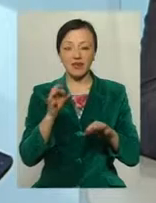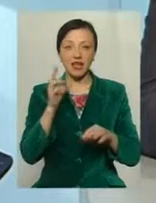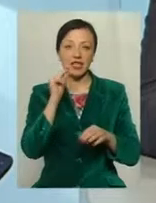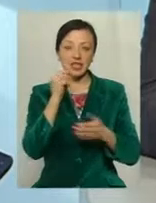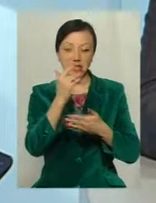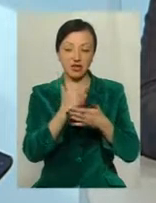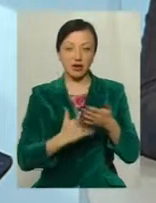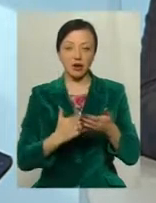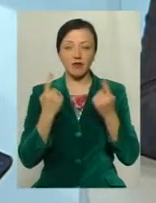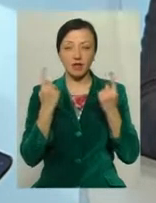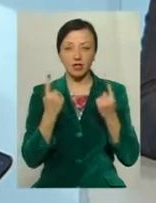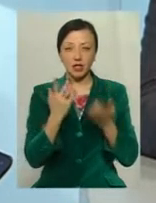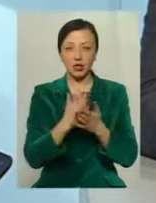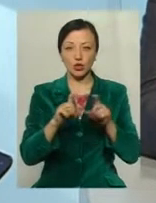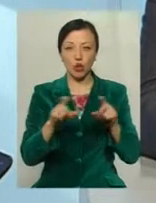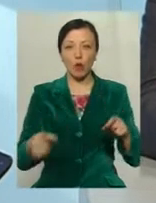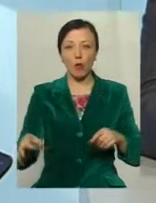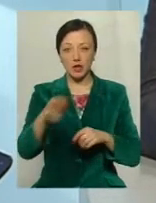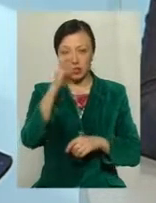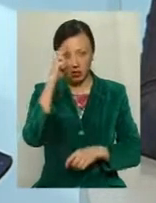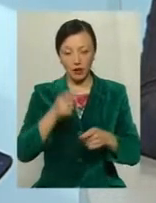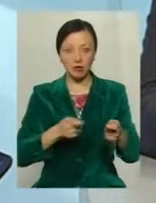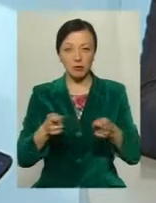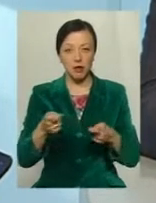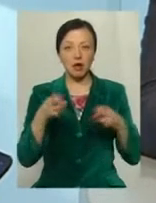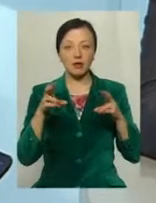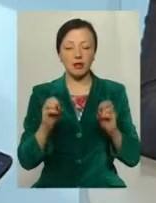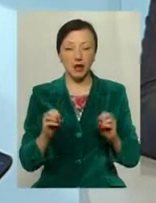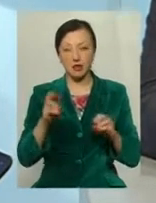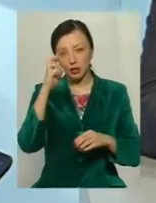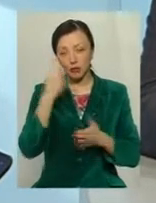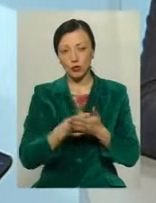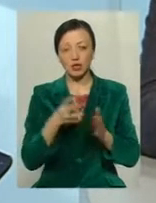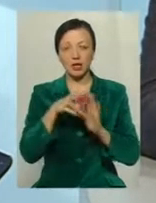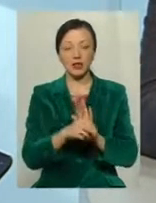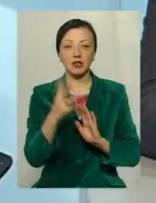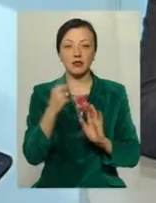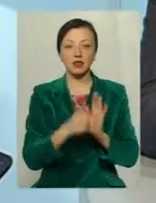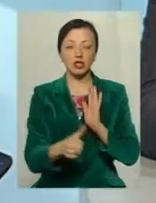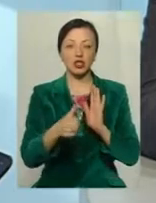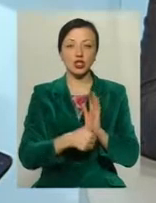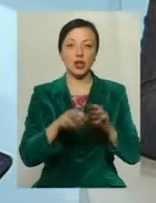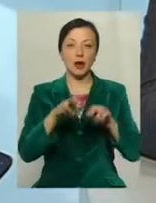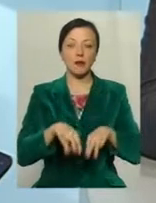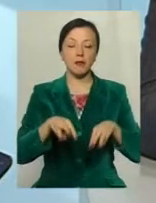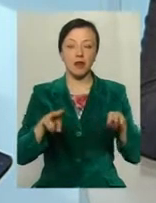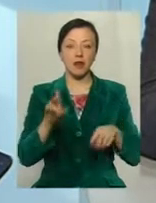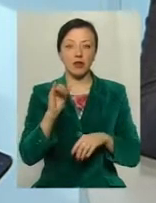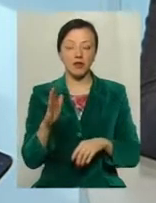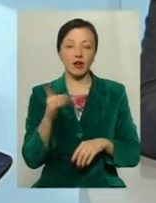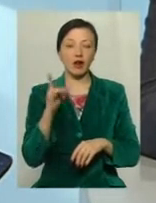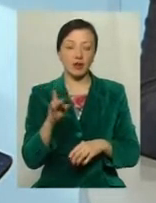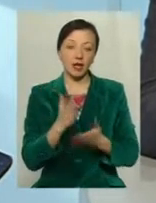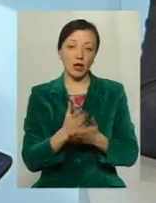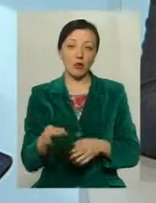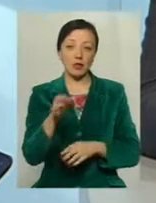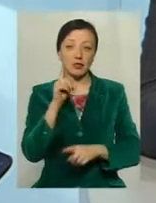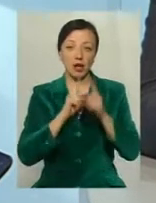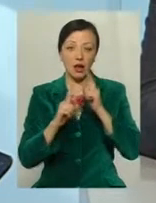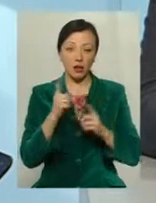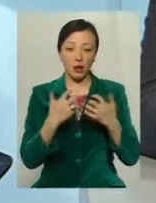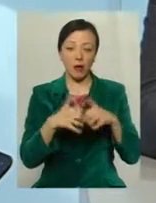бюджет після, відповідно до закону бюджетного кодексу, тільки тоді, коли обласна державна адміністрація підготовить і дані. І я